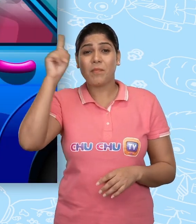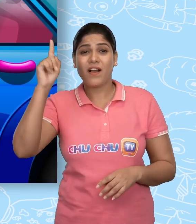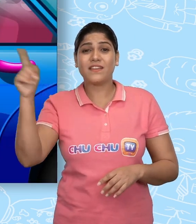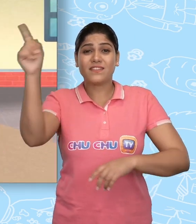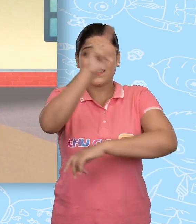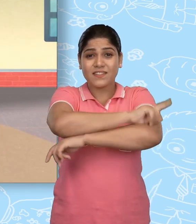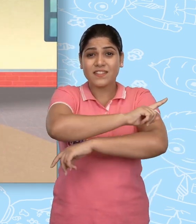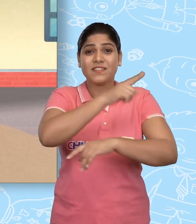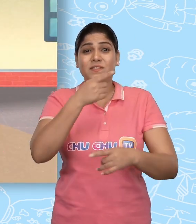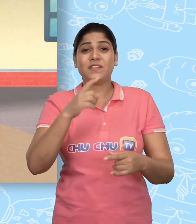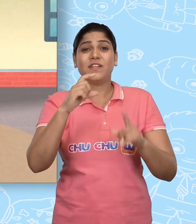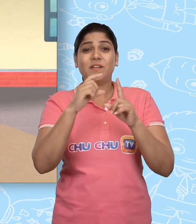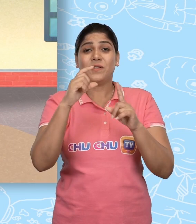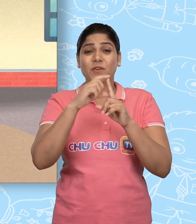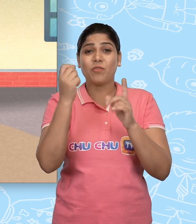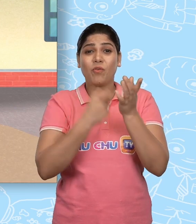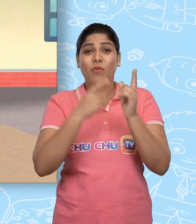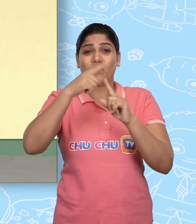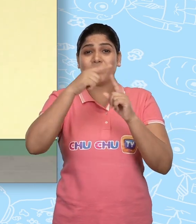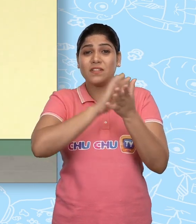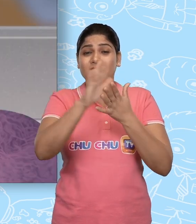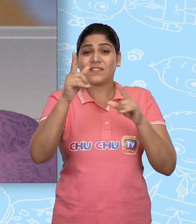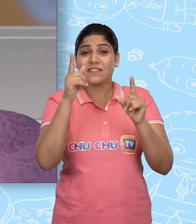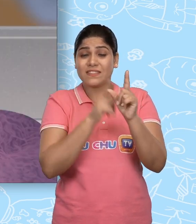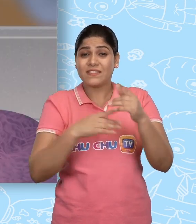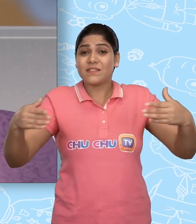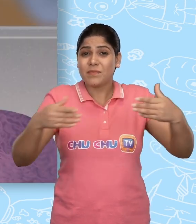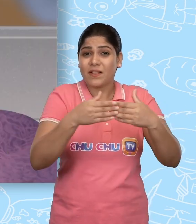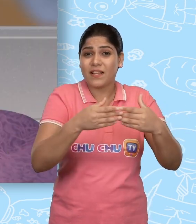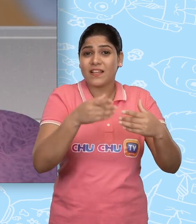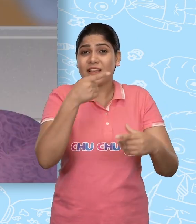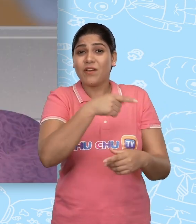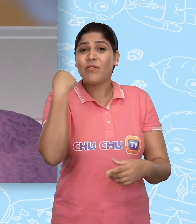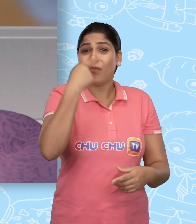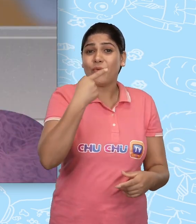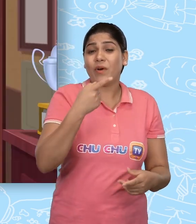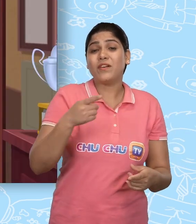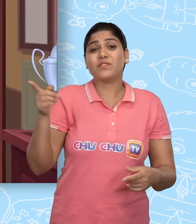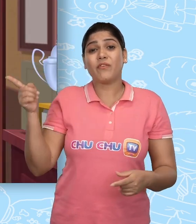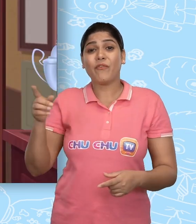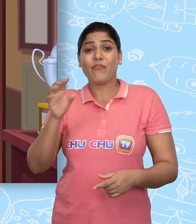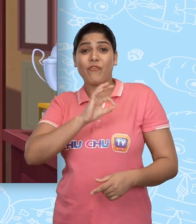चीका की माँ एक दिन मिस डोरोथी से मिलने आई, वो चीका की मनपसंद टीचर थी।